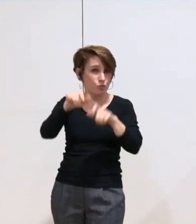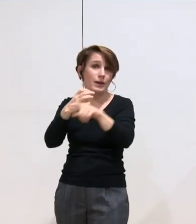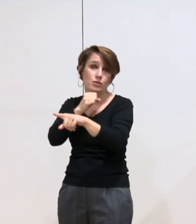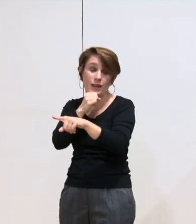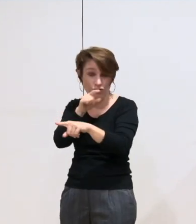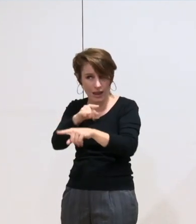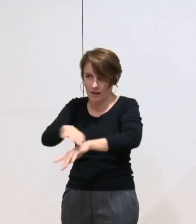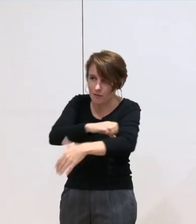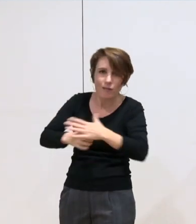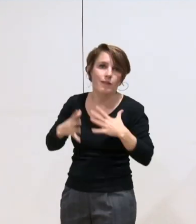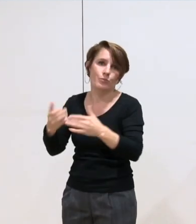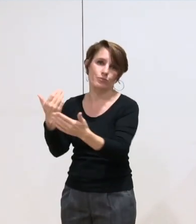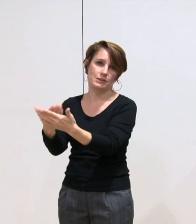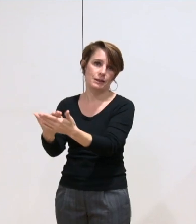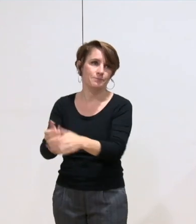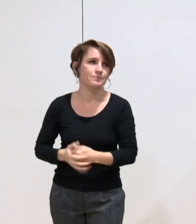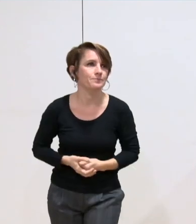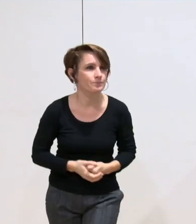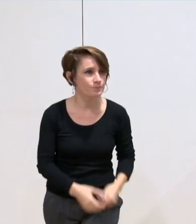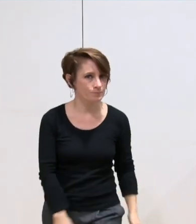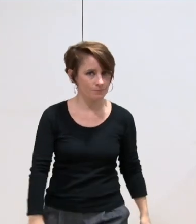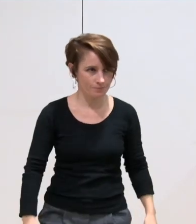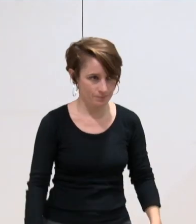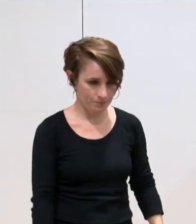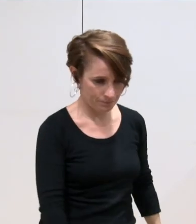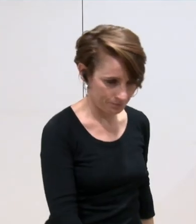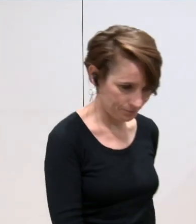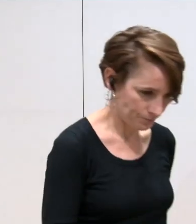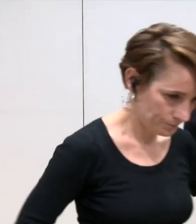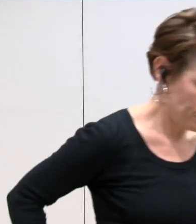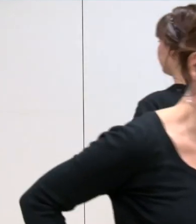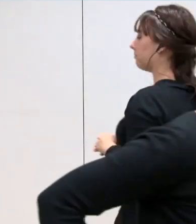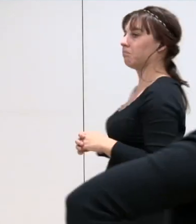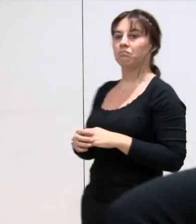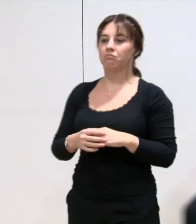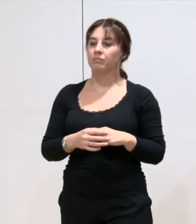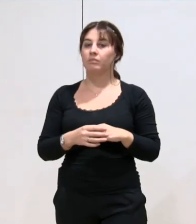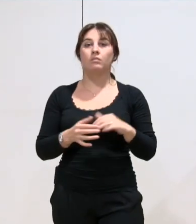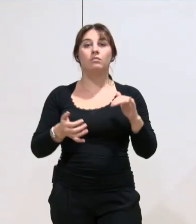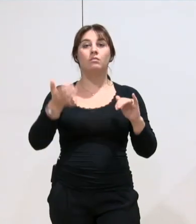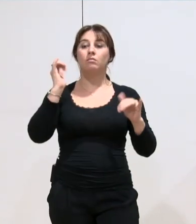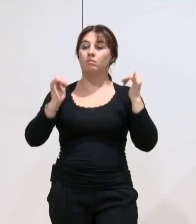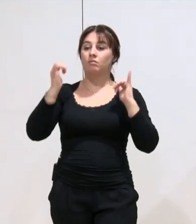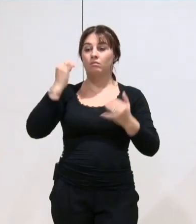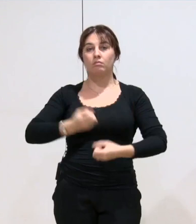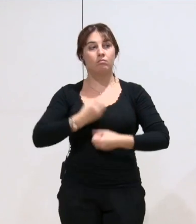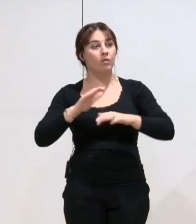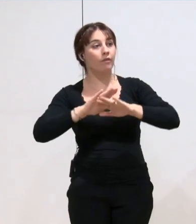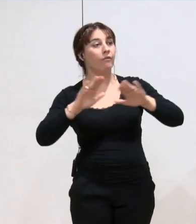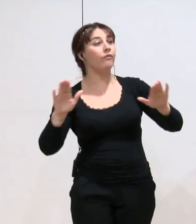domaine-là. S'il n'y a pas d'autres informations, prise de parole sur cette mission d'information et